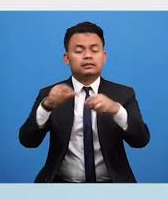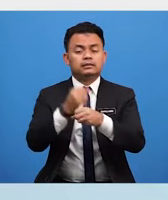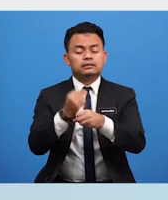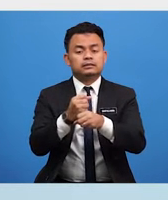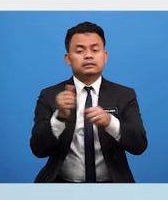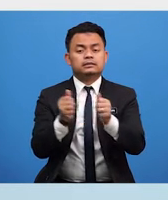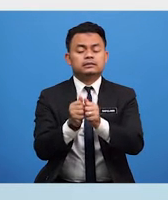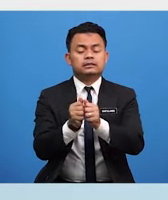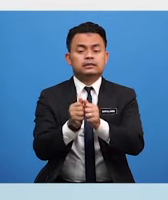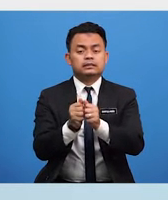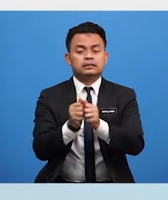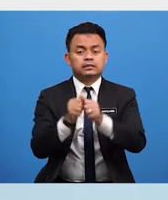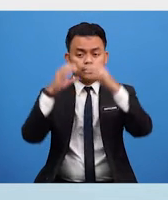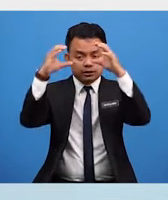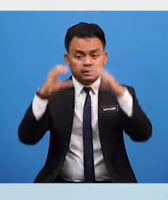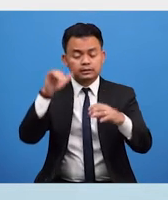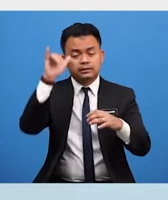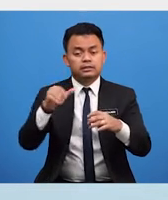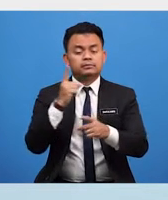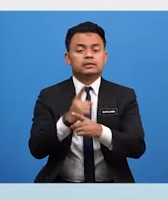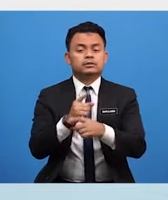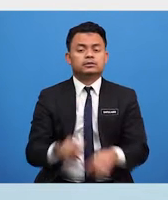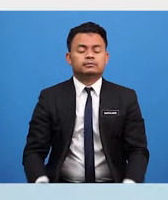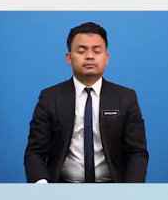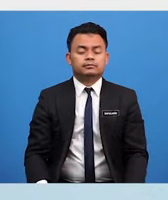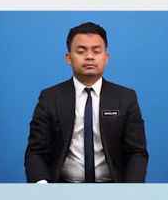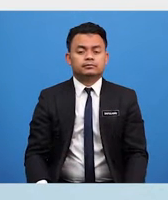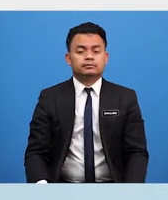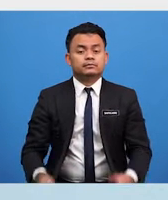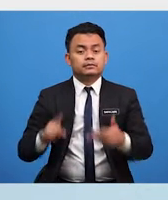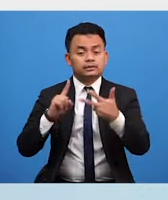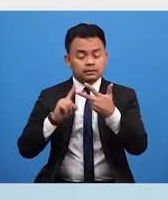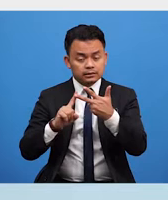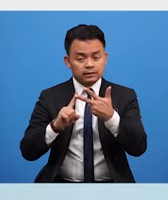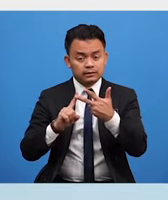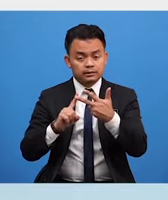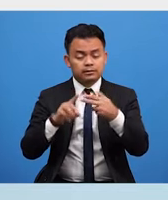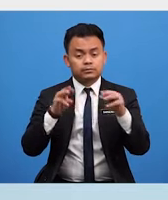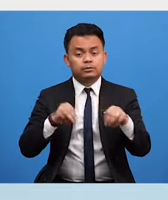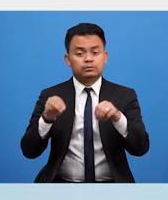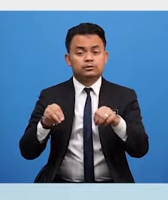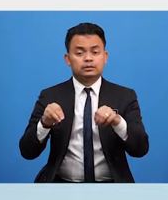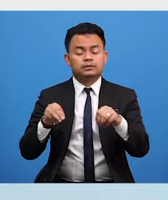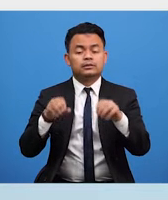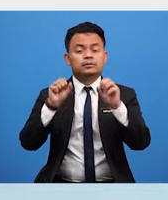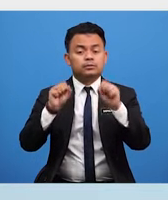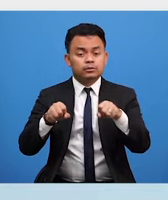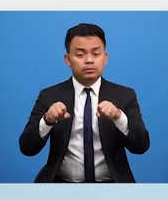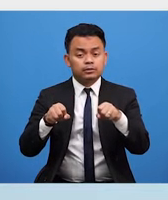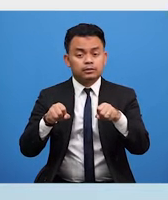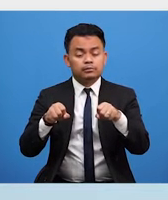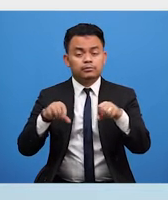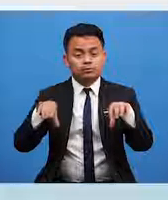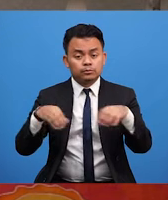Ketiga, murid-murid mestilah boleh melakukan langkah kerja menyapu warna dengan sekata.